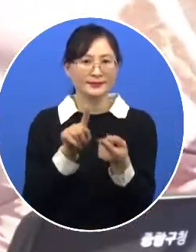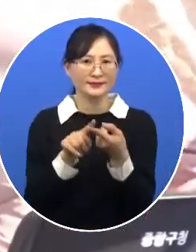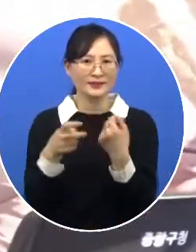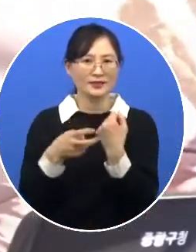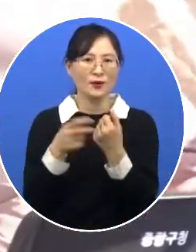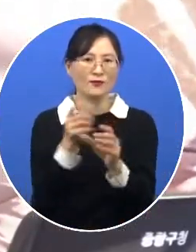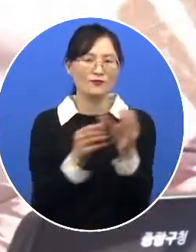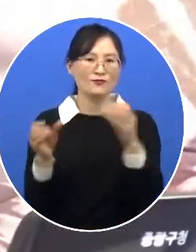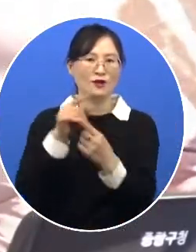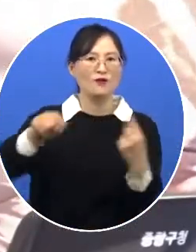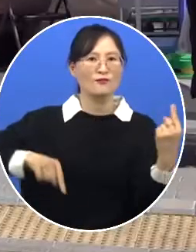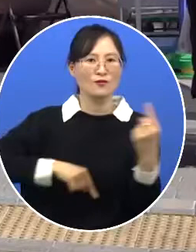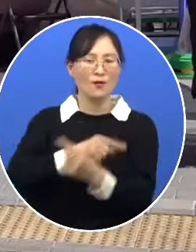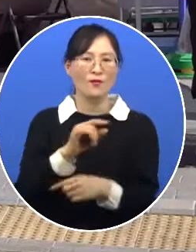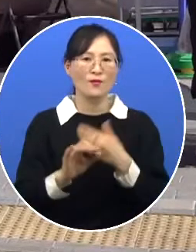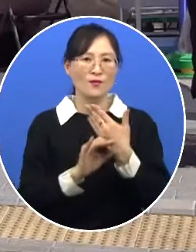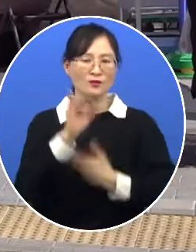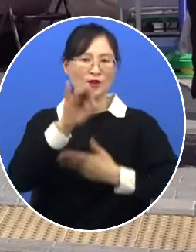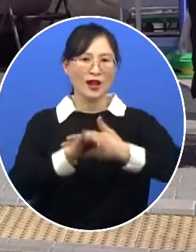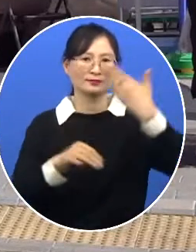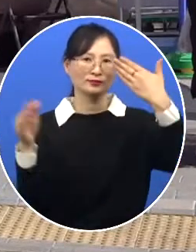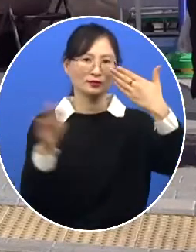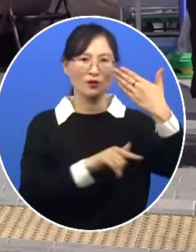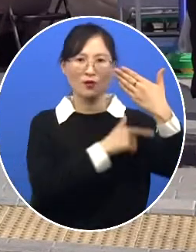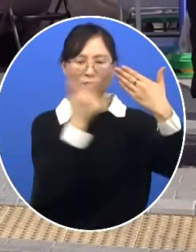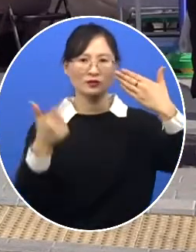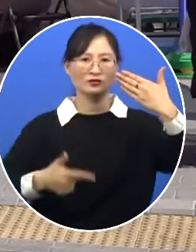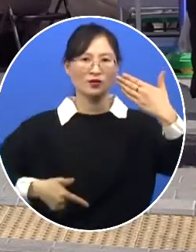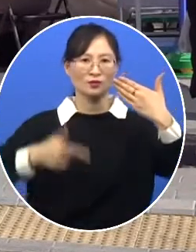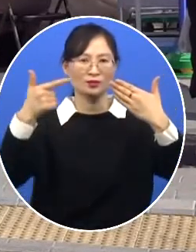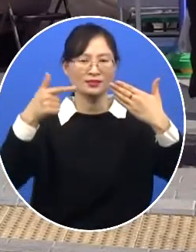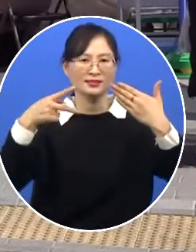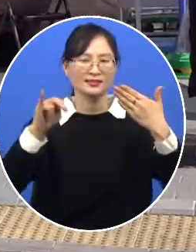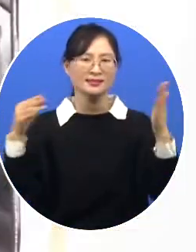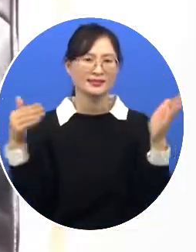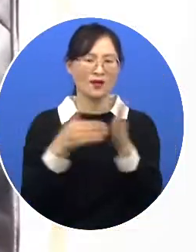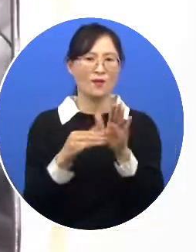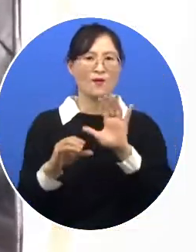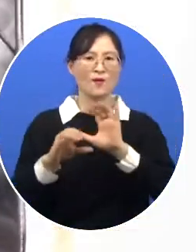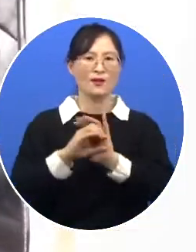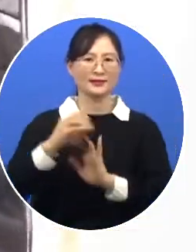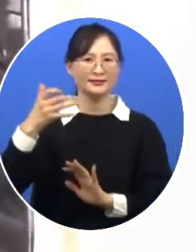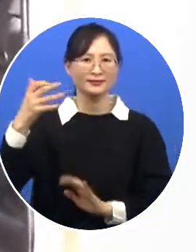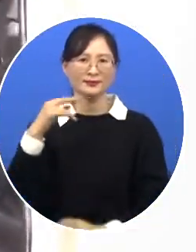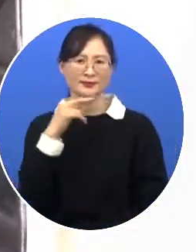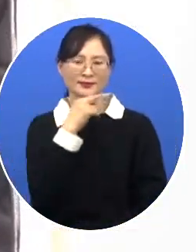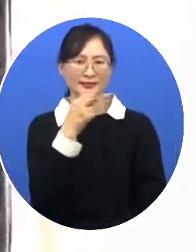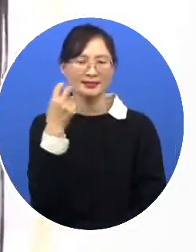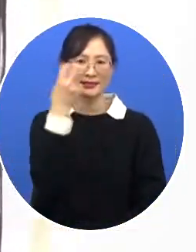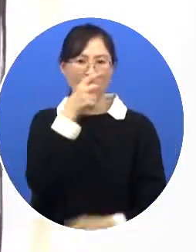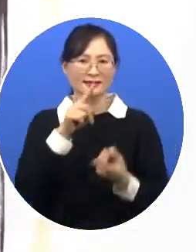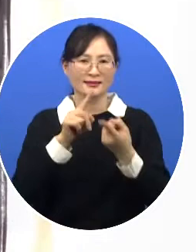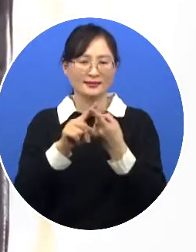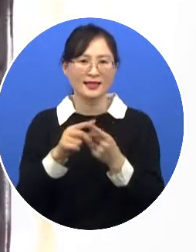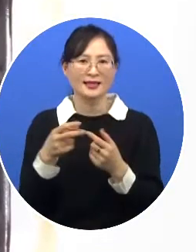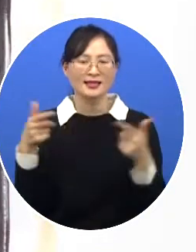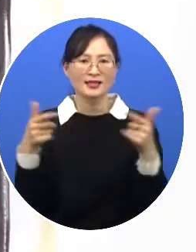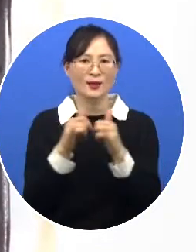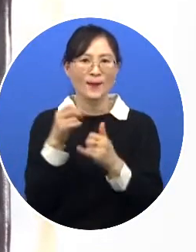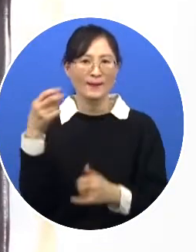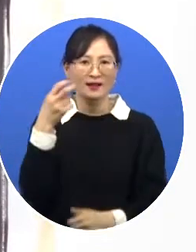음압시설을 갖춘 중랑구 제2선별진료소를 추가 운영하며 오전 9시부터 오후 6시까지